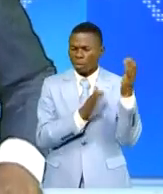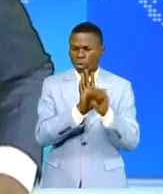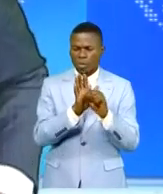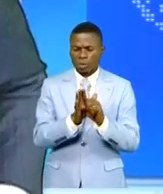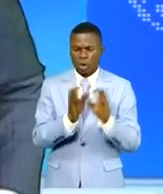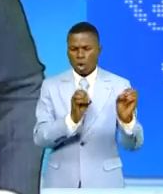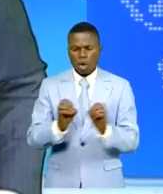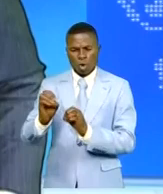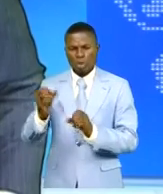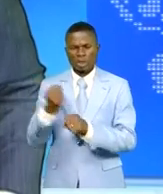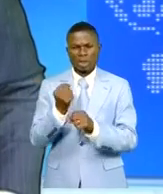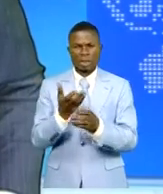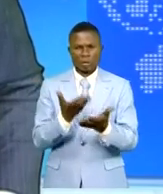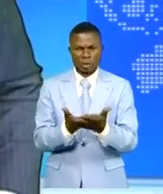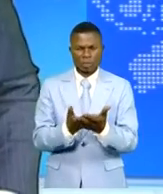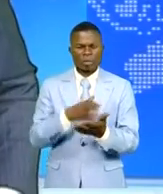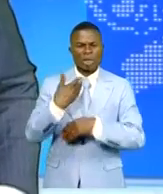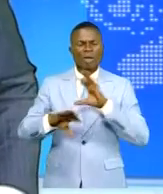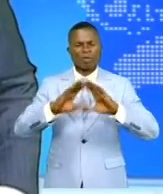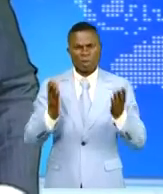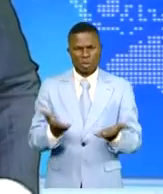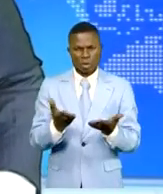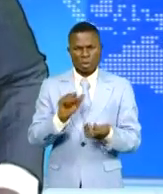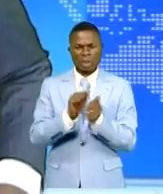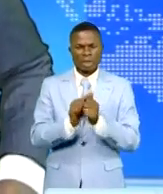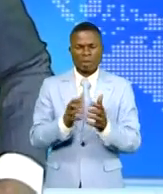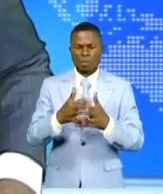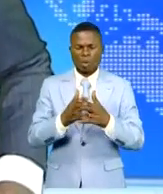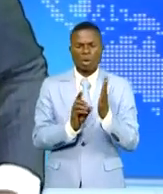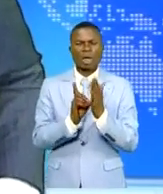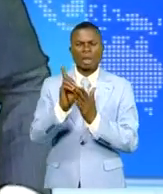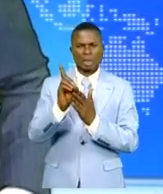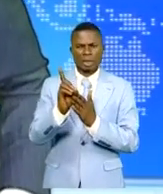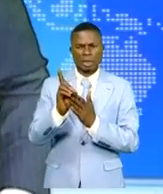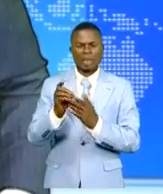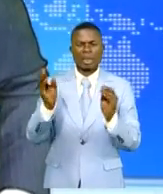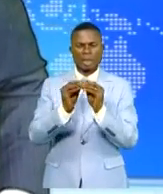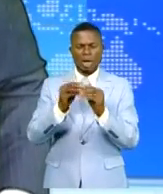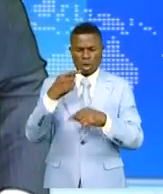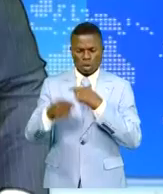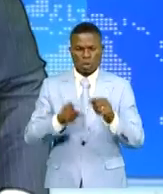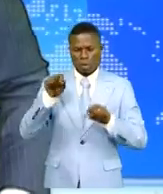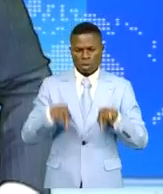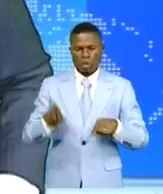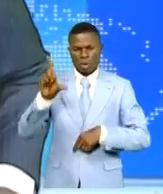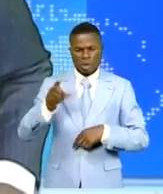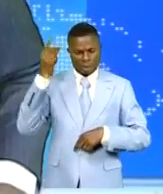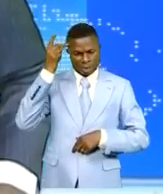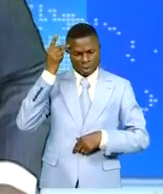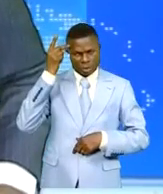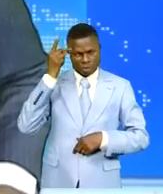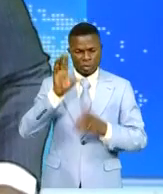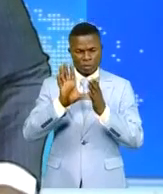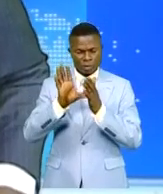réglementer ces secteurs. Comment justement faire de ces secteurs un moteur de développement? Un atelier a été lancé ce lundi dans la capitale.